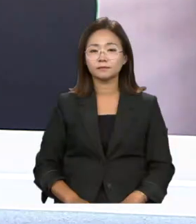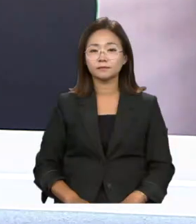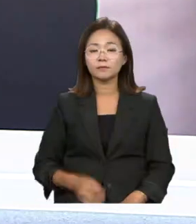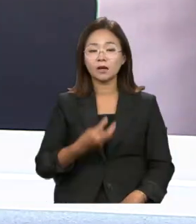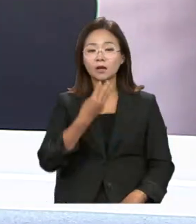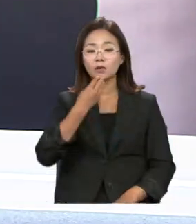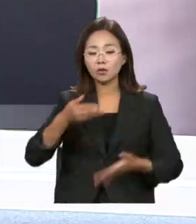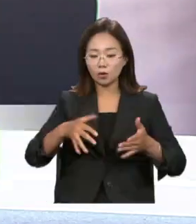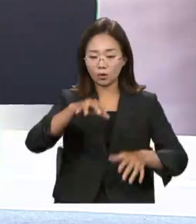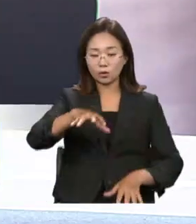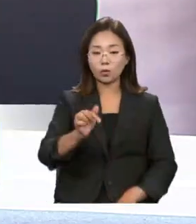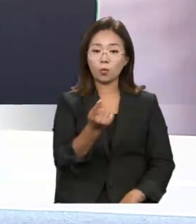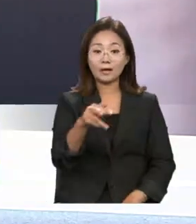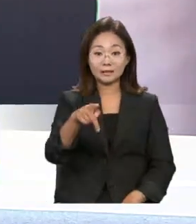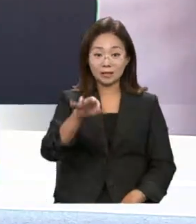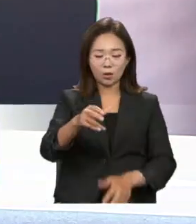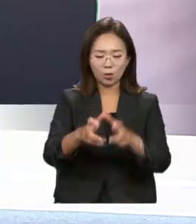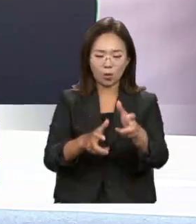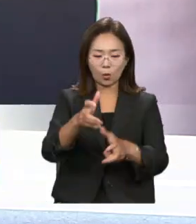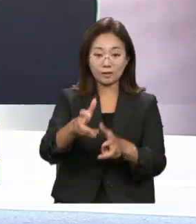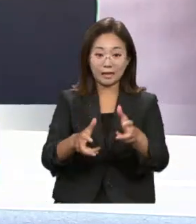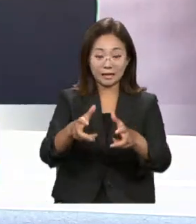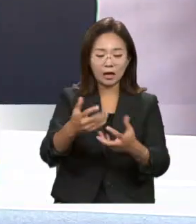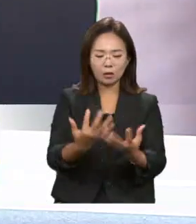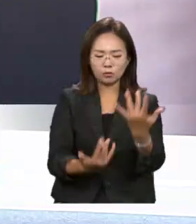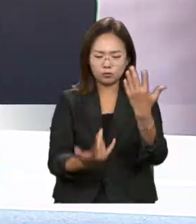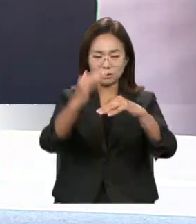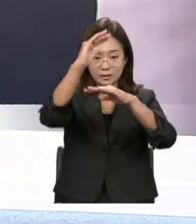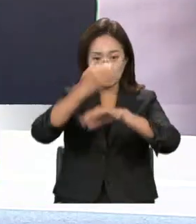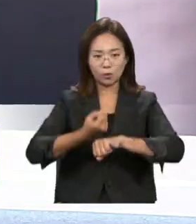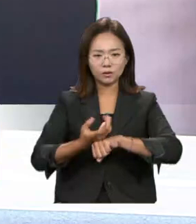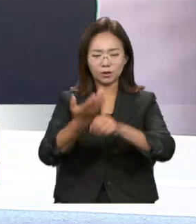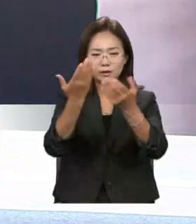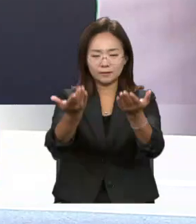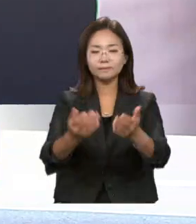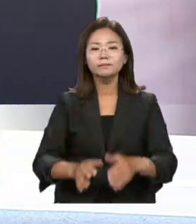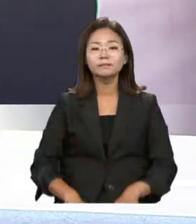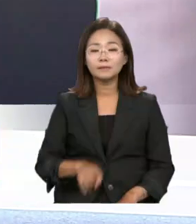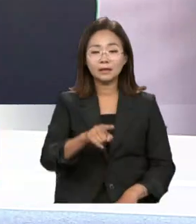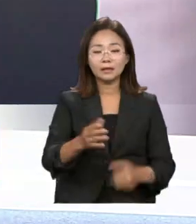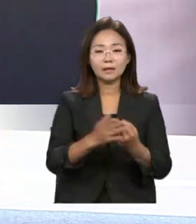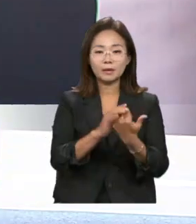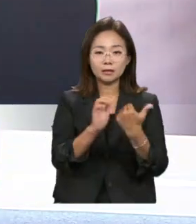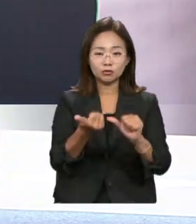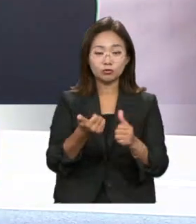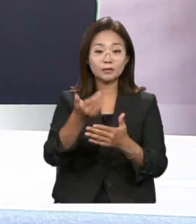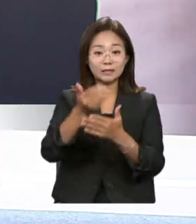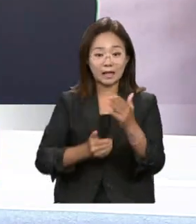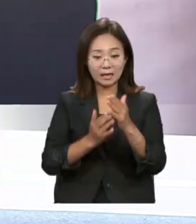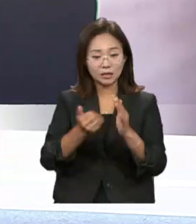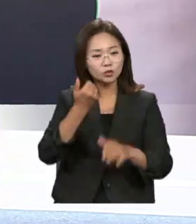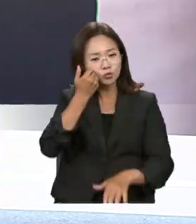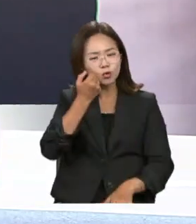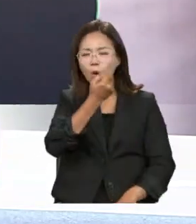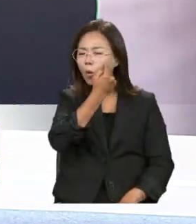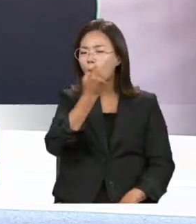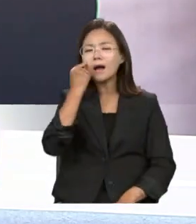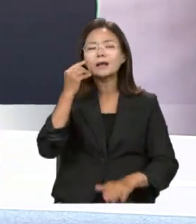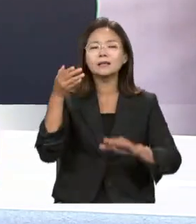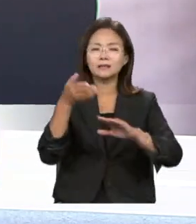경기도 화성 리튬 공장 참사 소식 전해드리겠습니다. 이번 참사로 숨진 희생자들의 신원 확인이